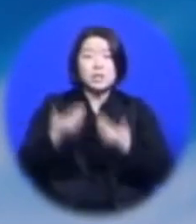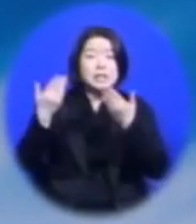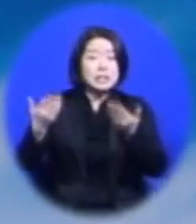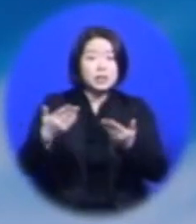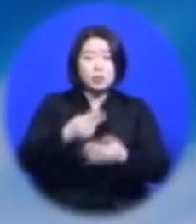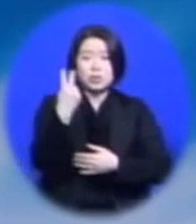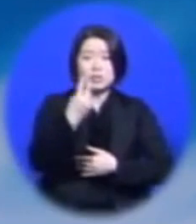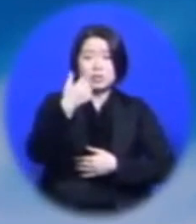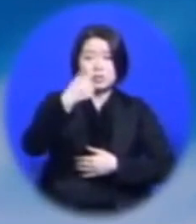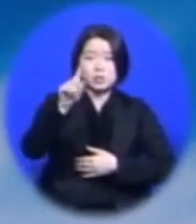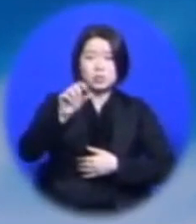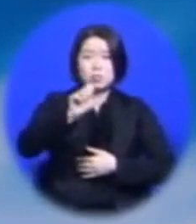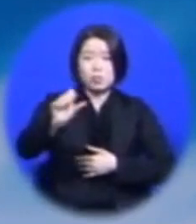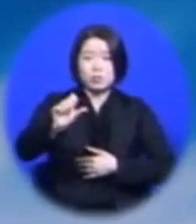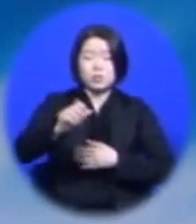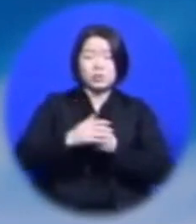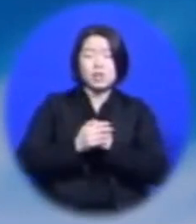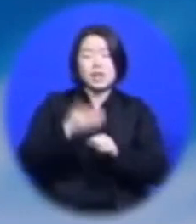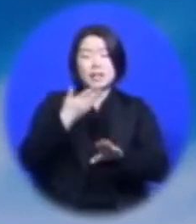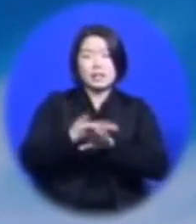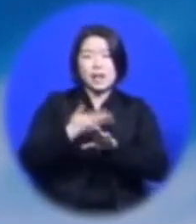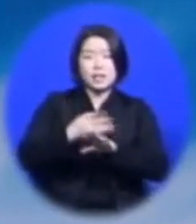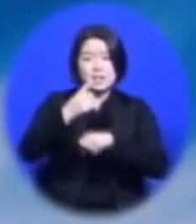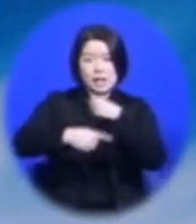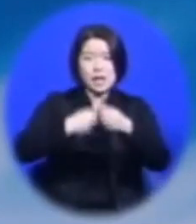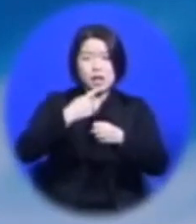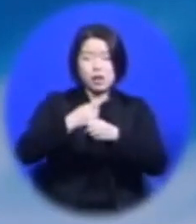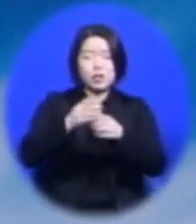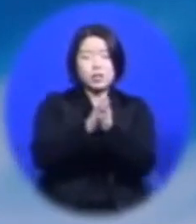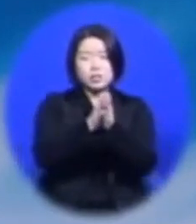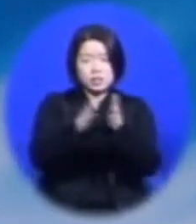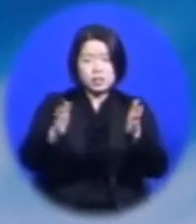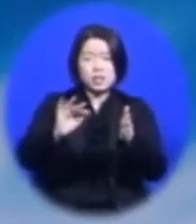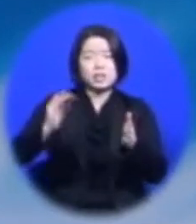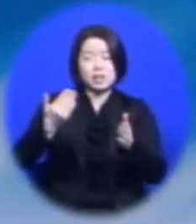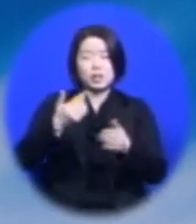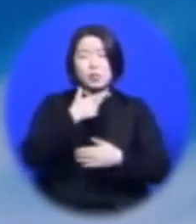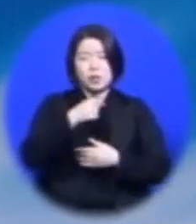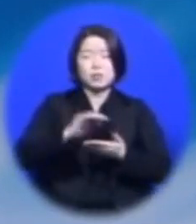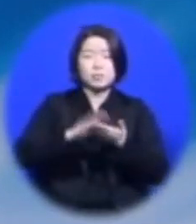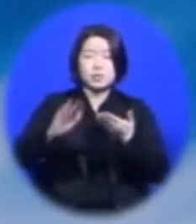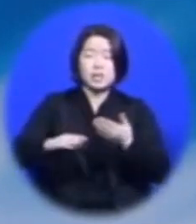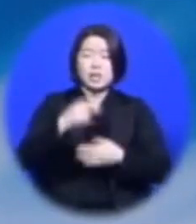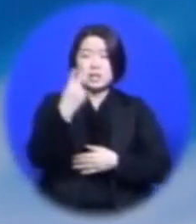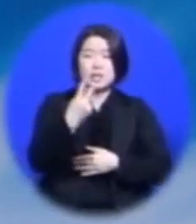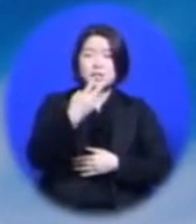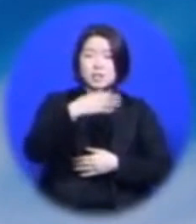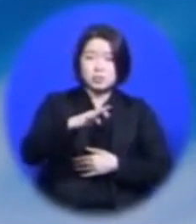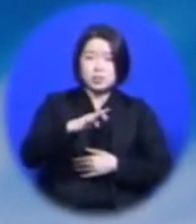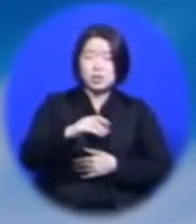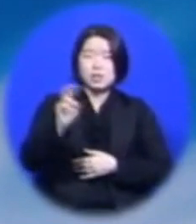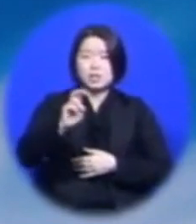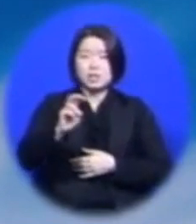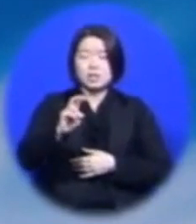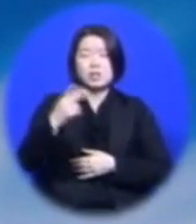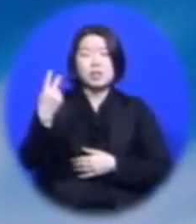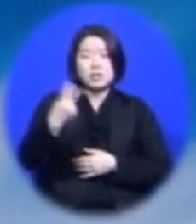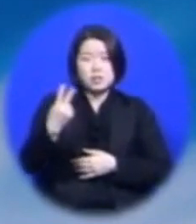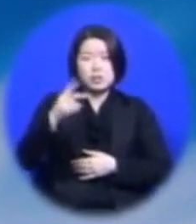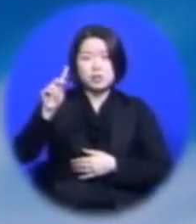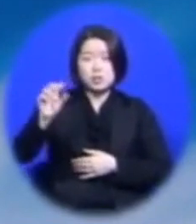2015년은 정말 다른 해가 되는 시작이 되어야 됩니다. 2014년과 2015년 너무나